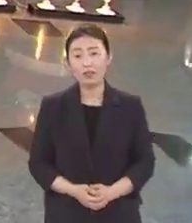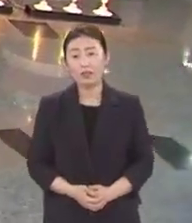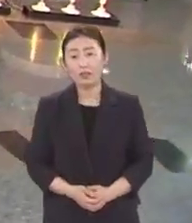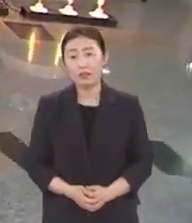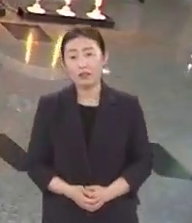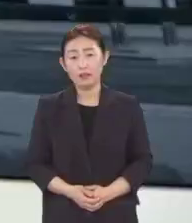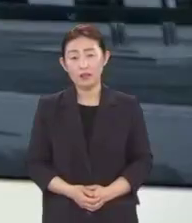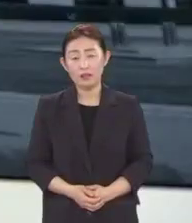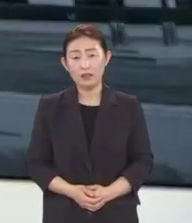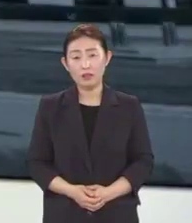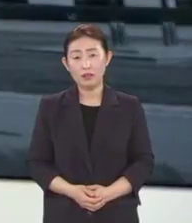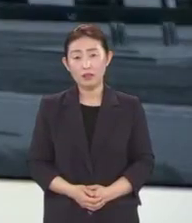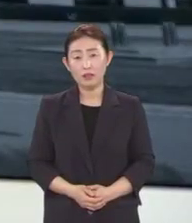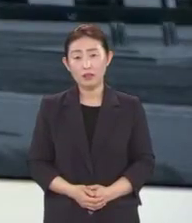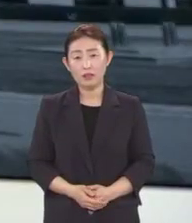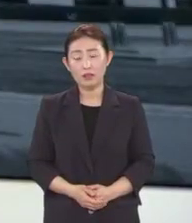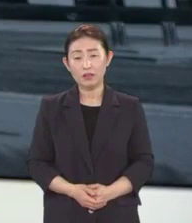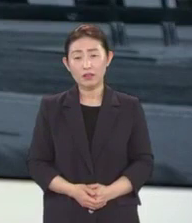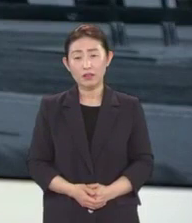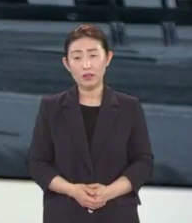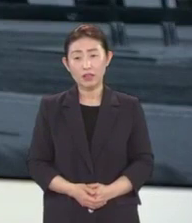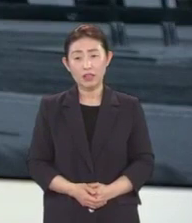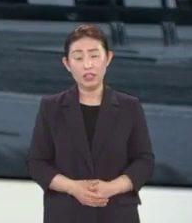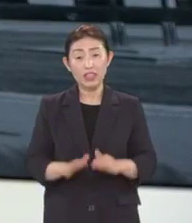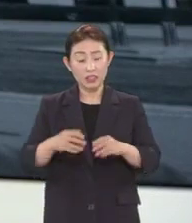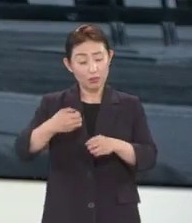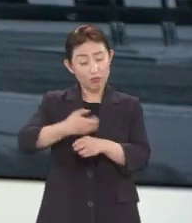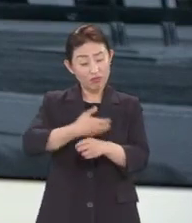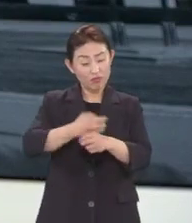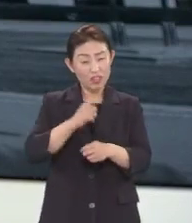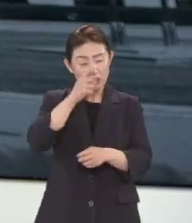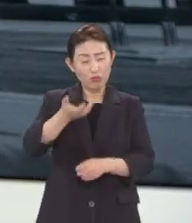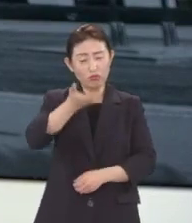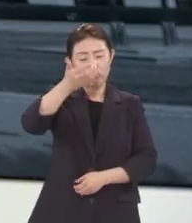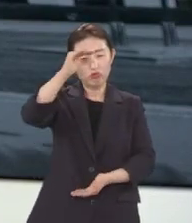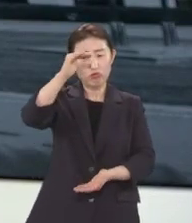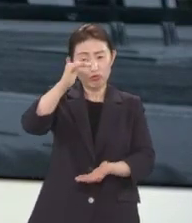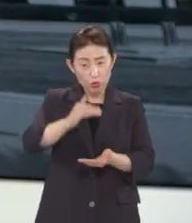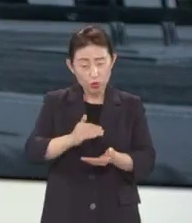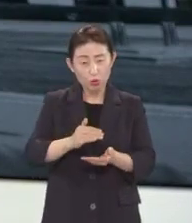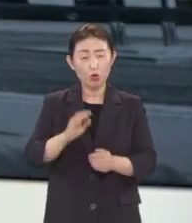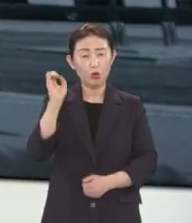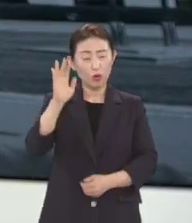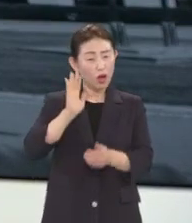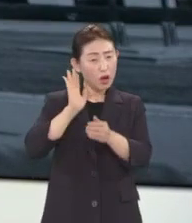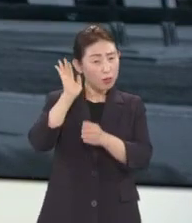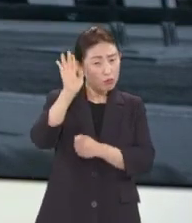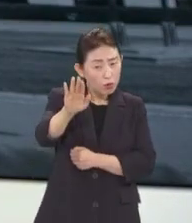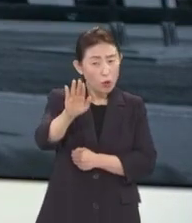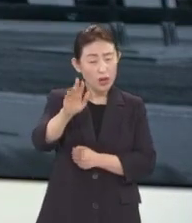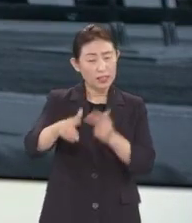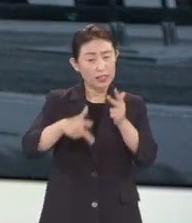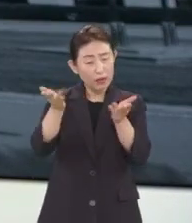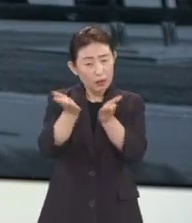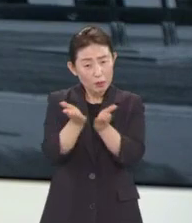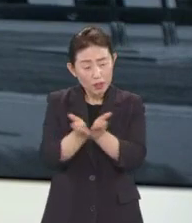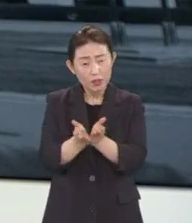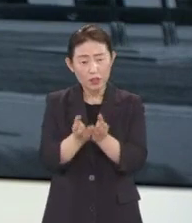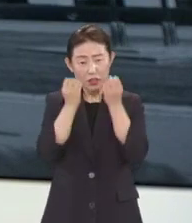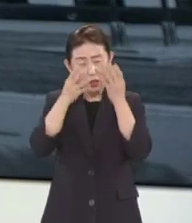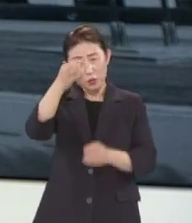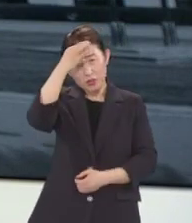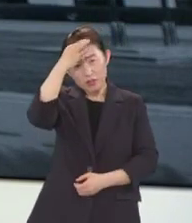이제 국가적으로 탄소 중립이라든지 첨단 미래 산업을 육성하는 데 있어서 새로운 기계 기술들이